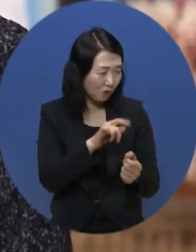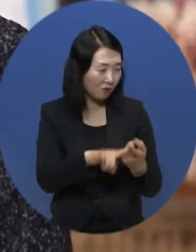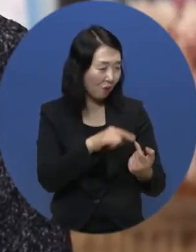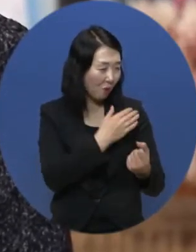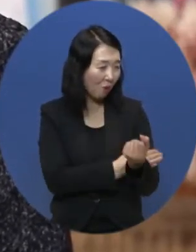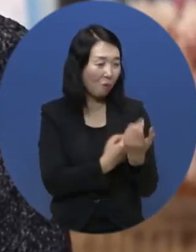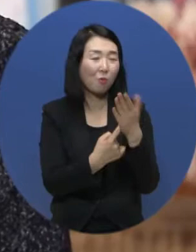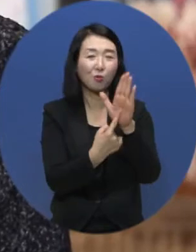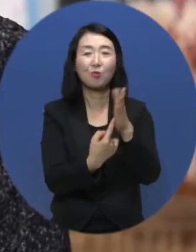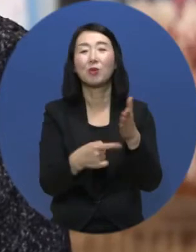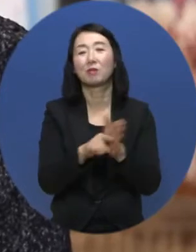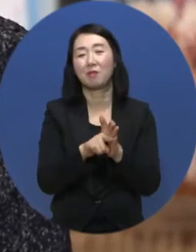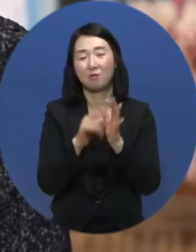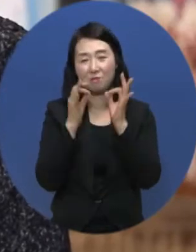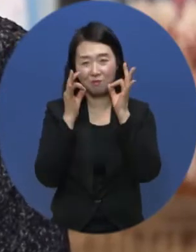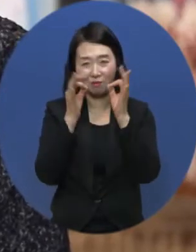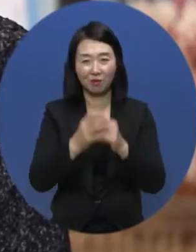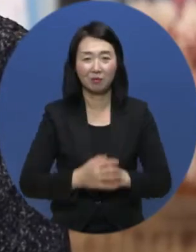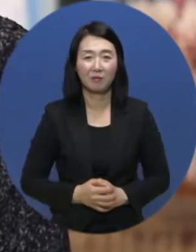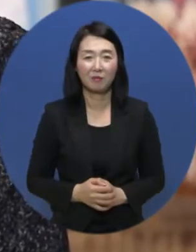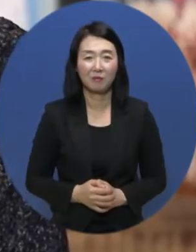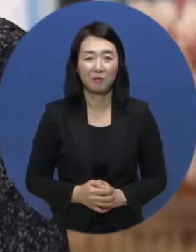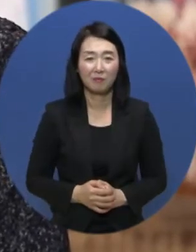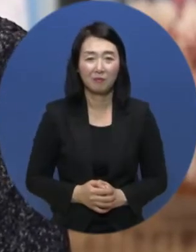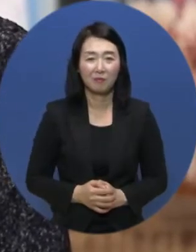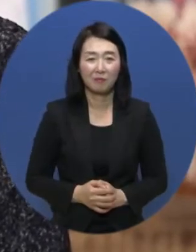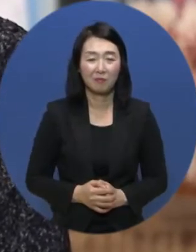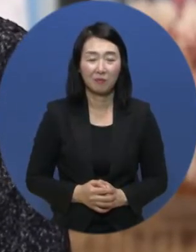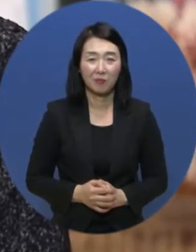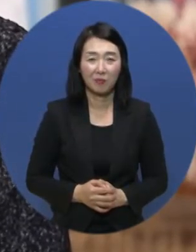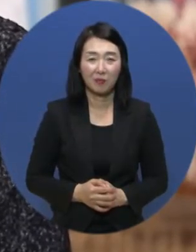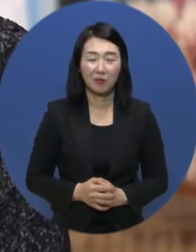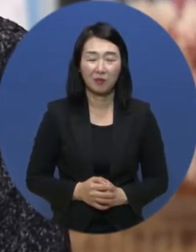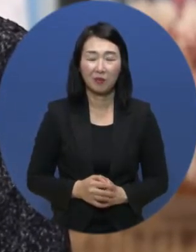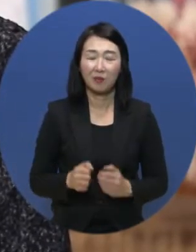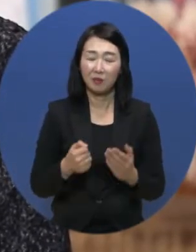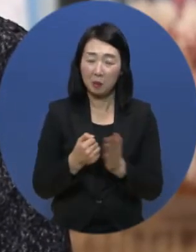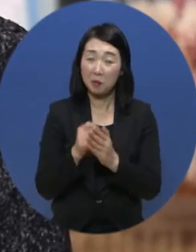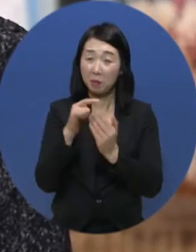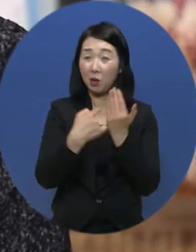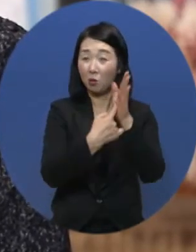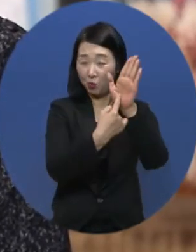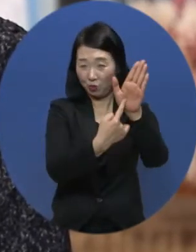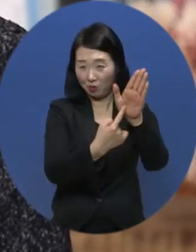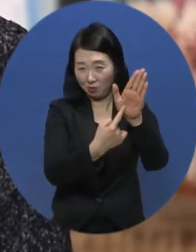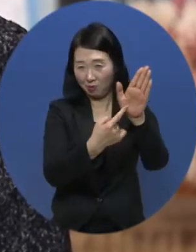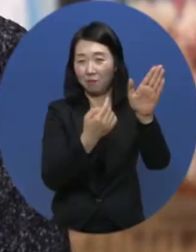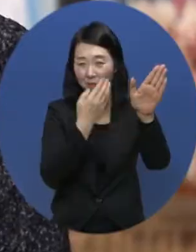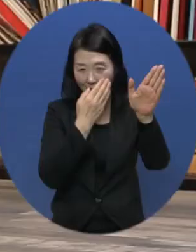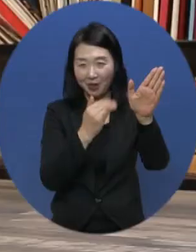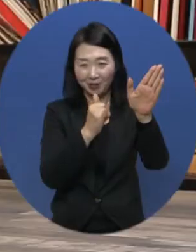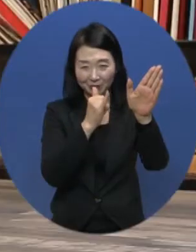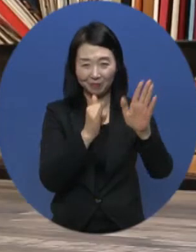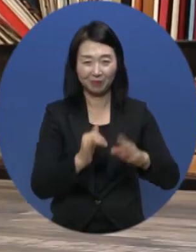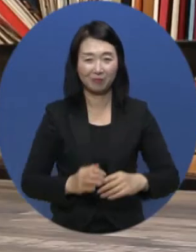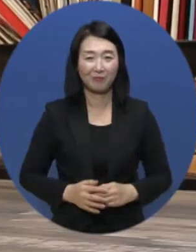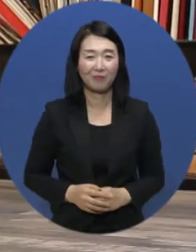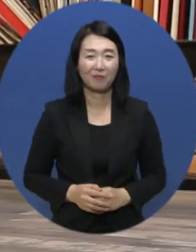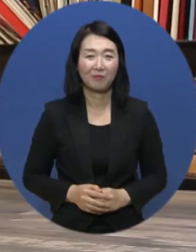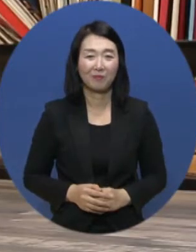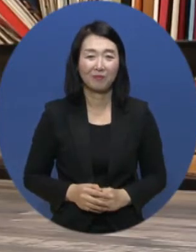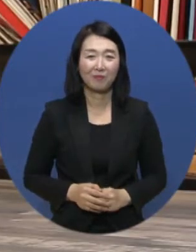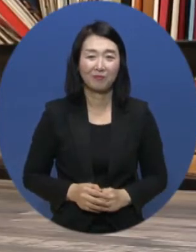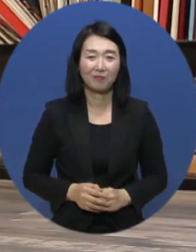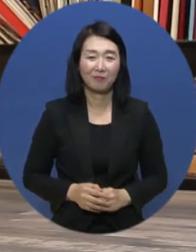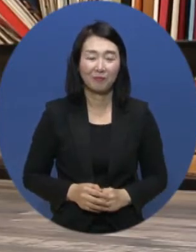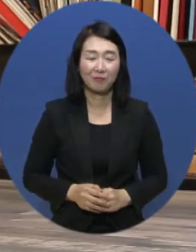했고요. 그것이 밖으로 이렇게 표출된 것이 아닌가 그렇게 생각이 됩니다. 처음 다시